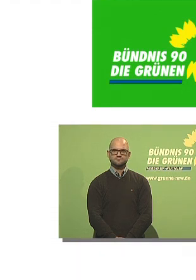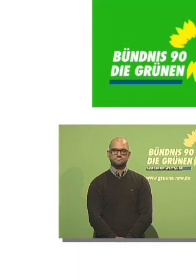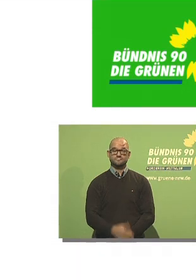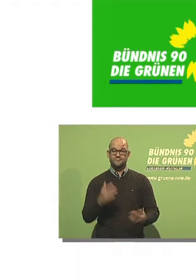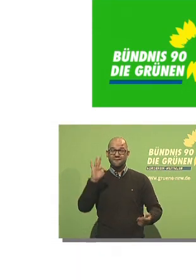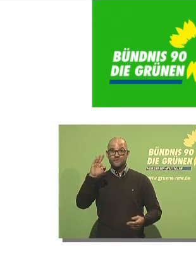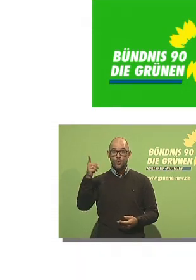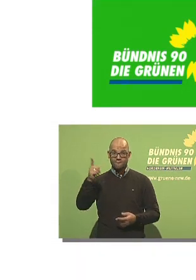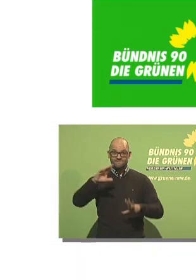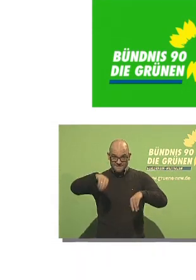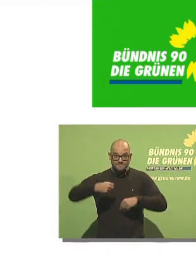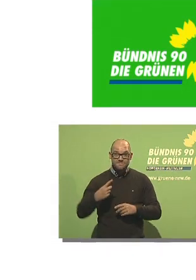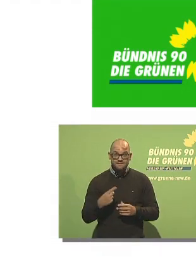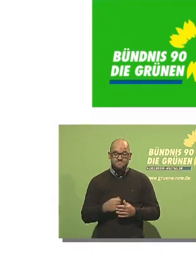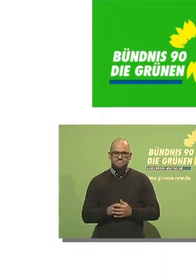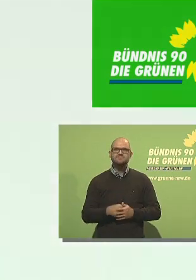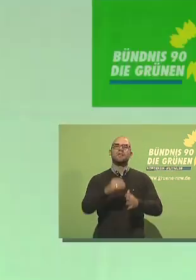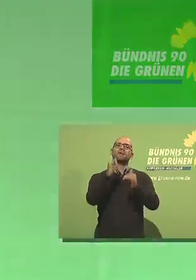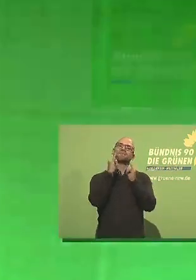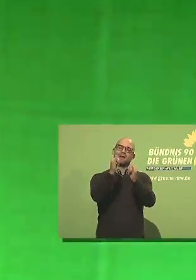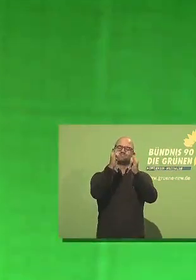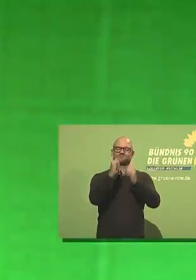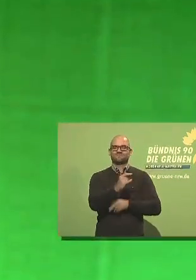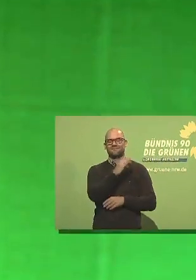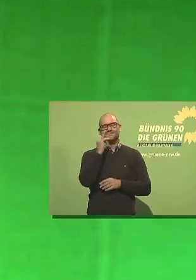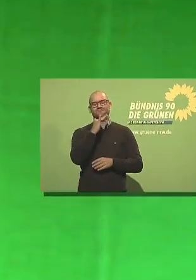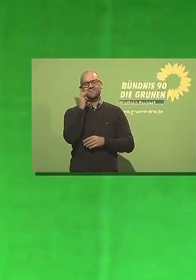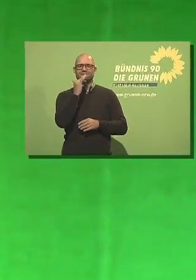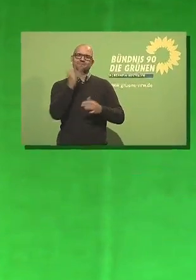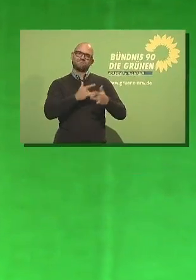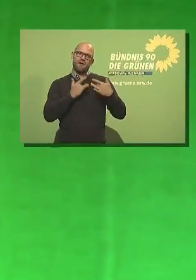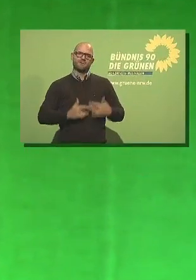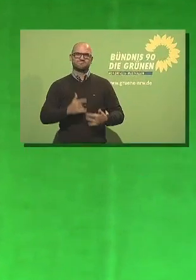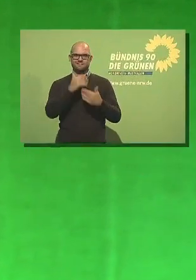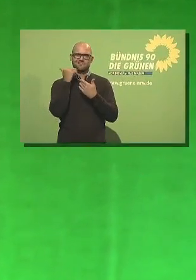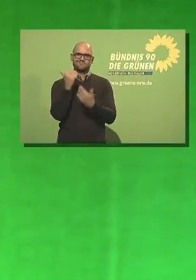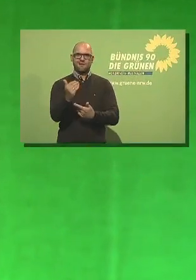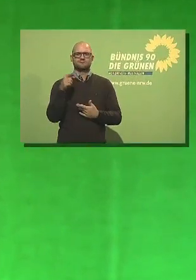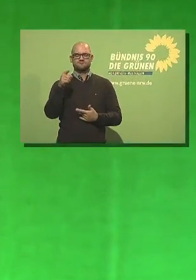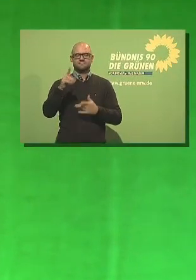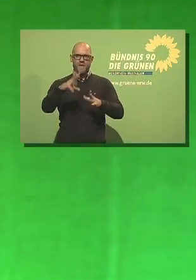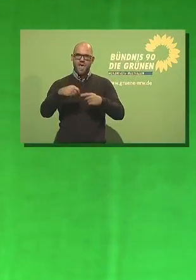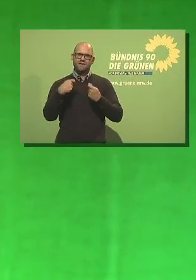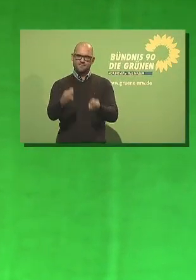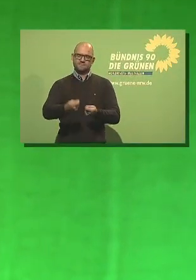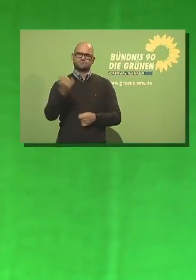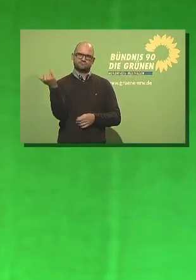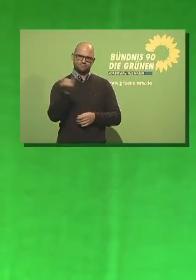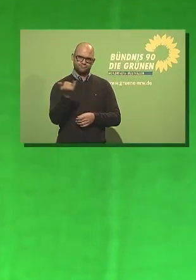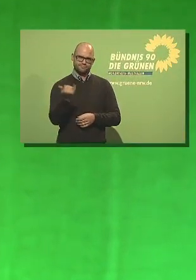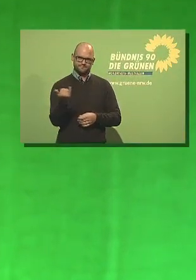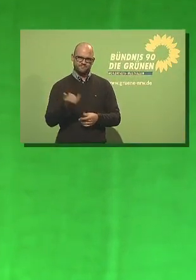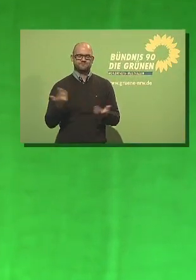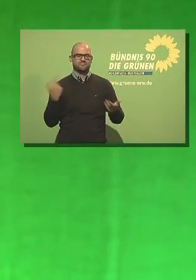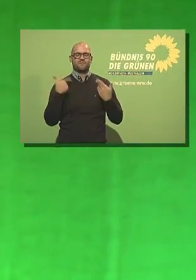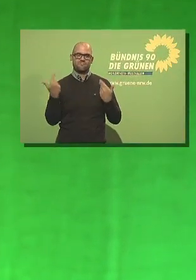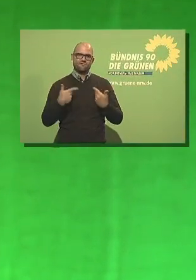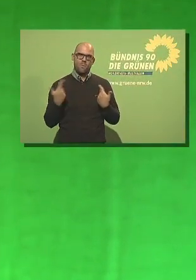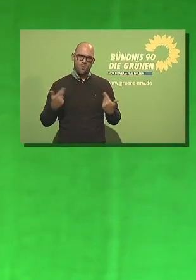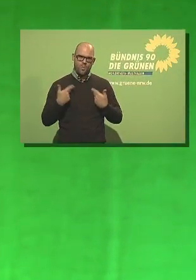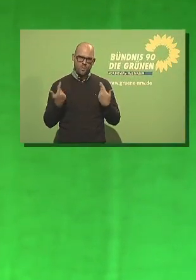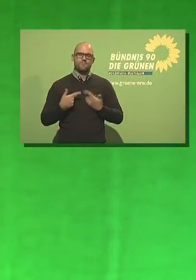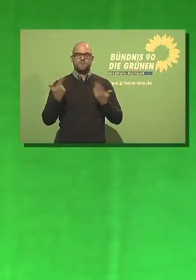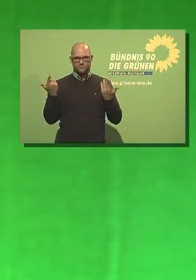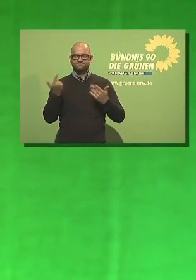Frithjof, nimmst du die Wahl an? Ja, vielen herzlichen Dank für dieses wunderbare Ergebnis. Ich freue mich darüber sehr und wir werden